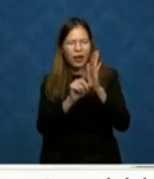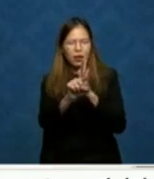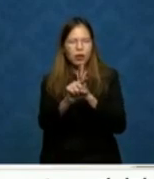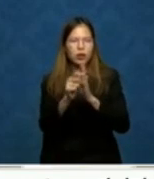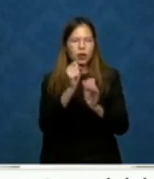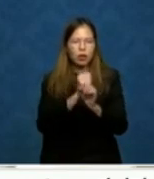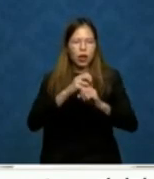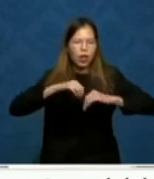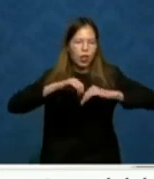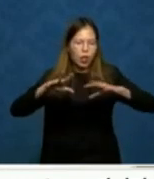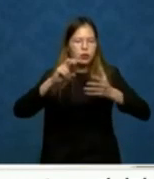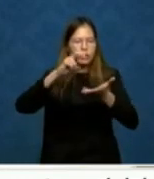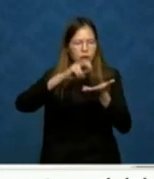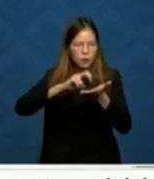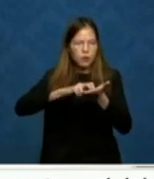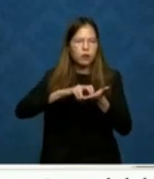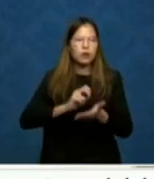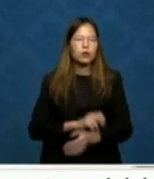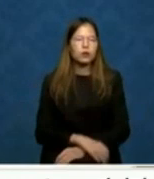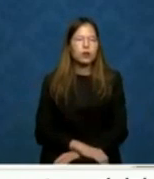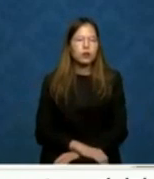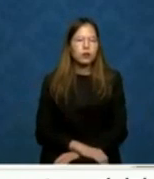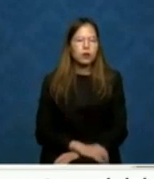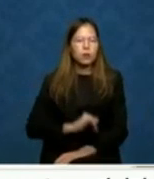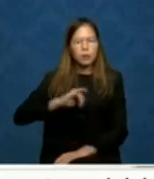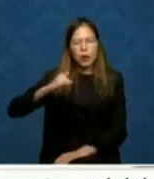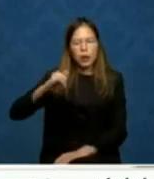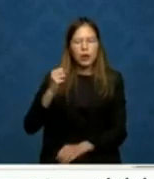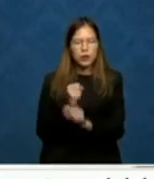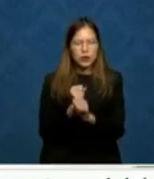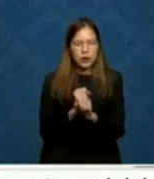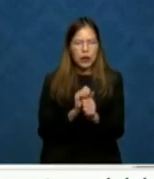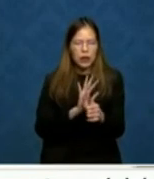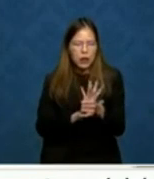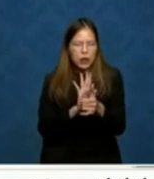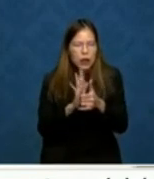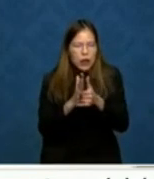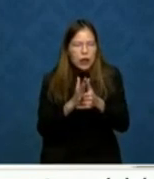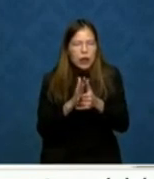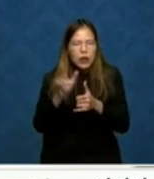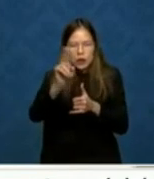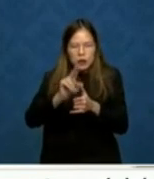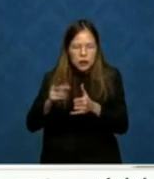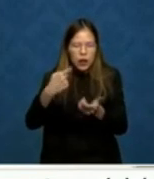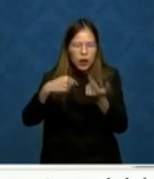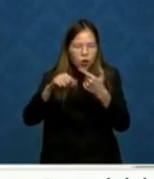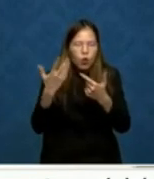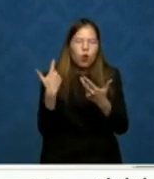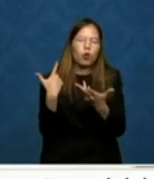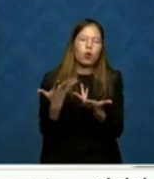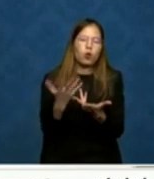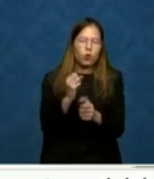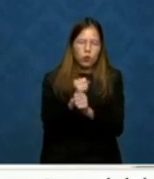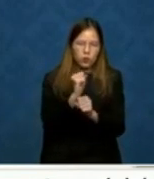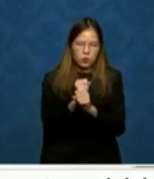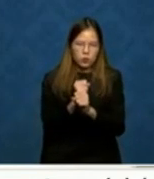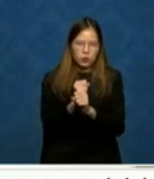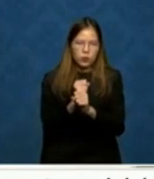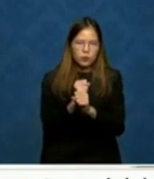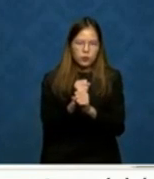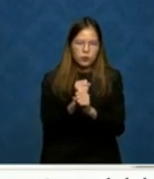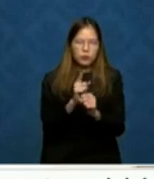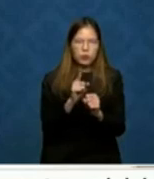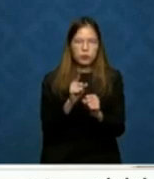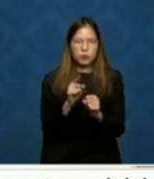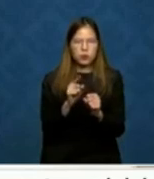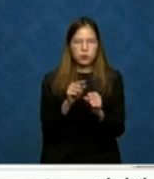ฎหมายที่รับรองครับหลายครั้งของการกระทำชำเราเนี่ยนะครับถูกนำไปใช้ในการตีความหรือกลายเป็นการละเมิดโดยเฉพาะอ